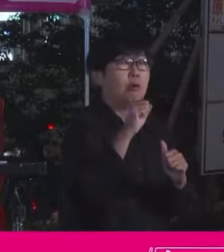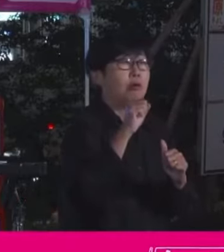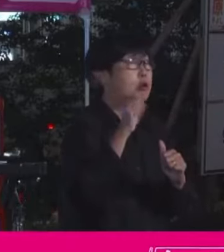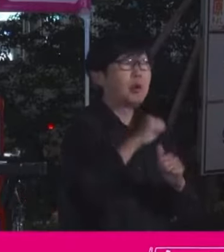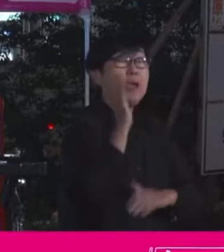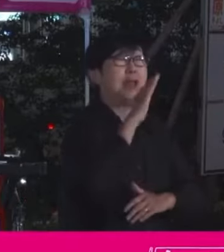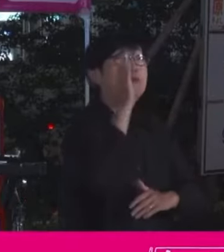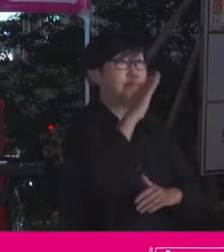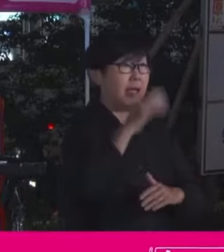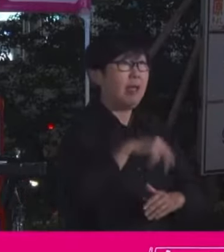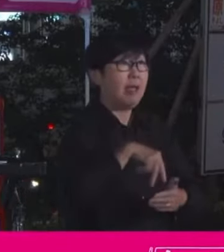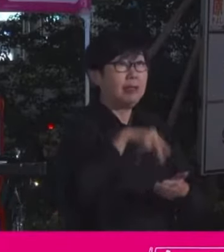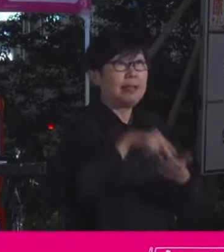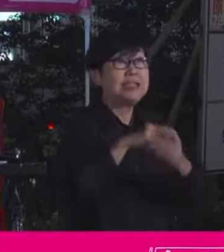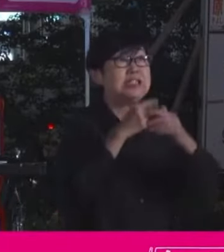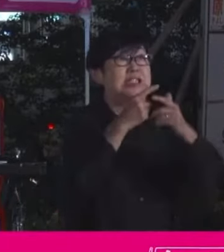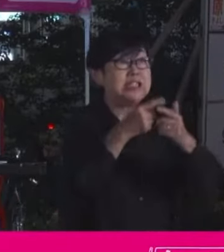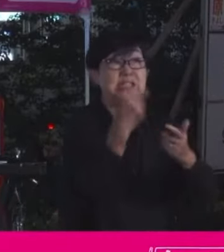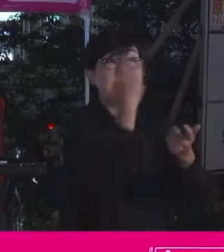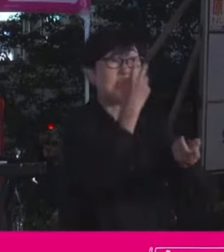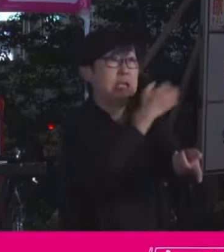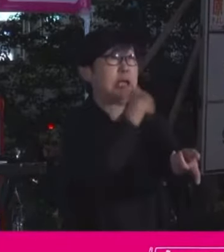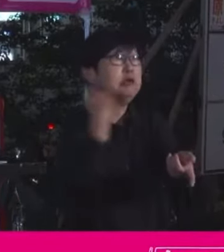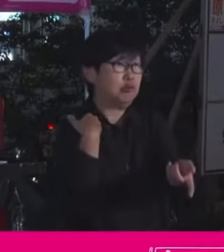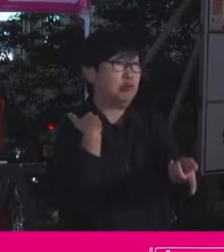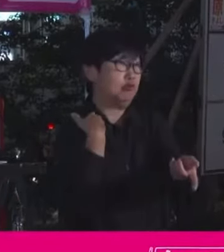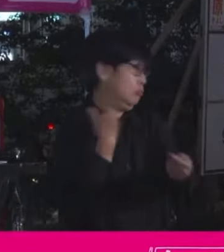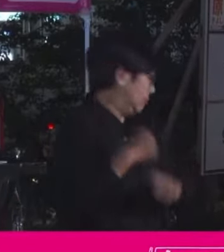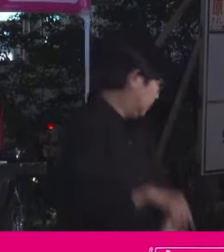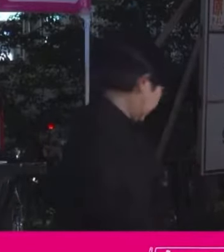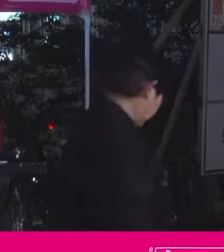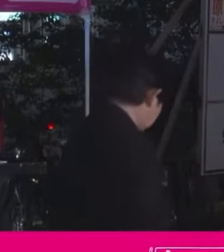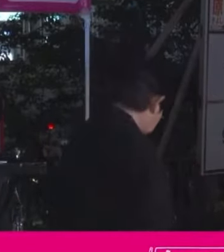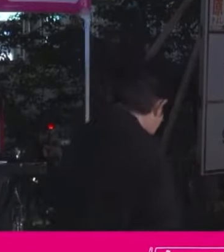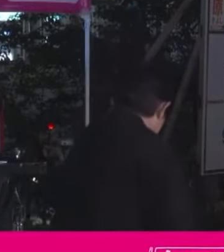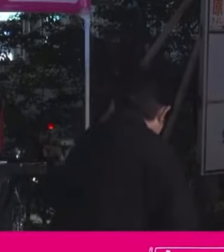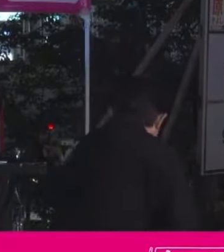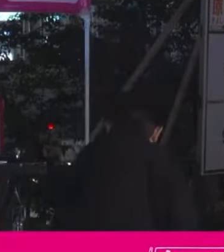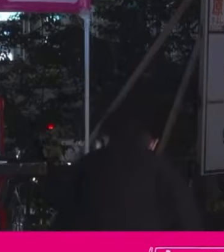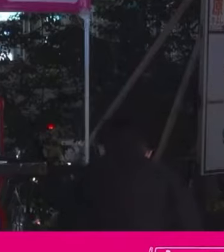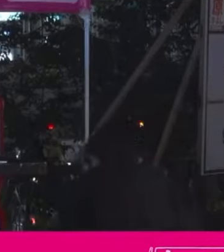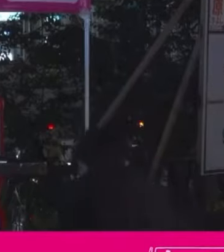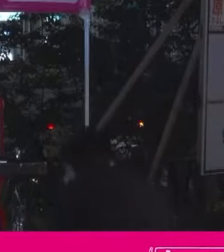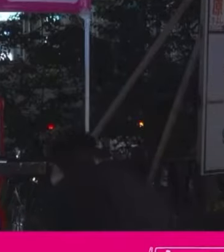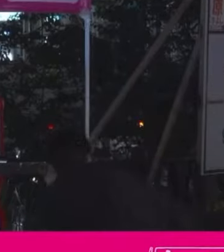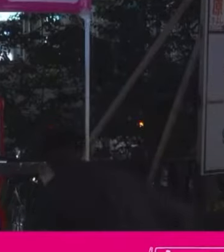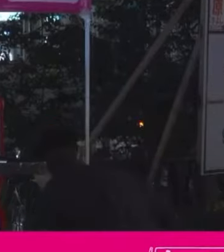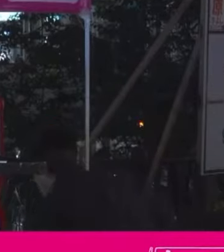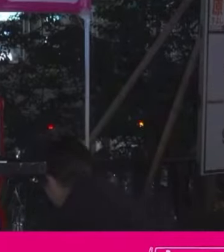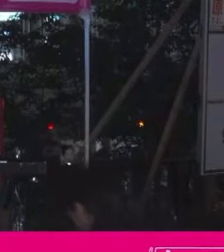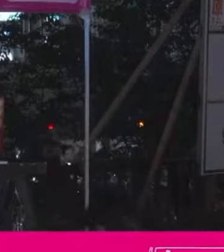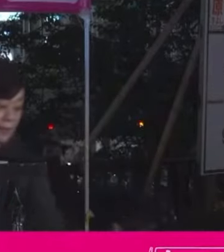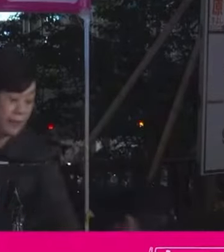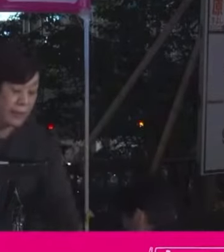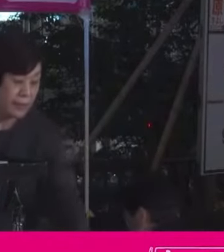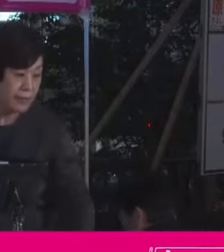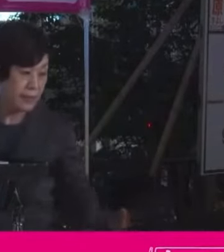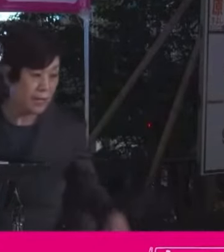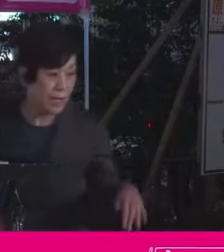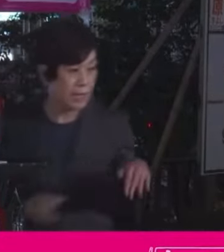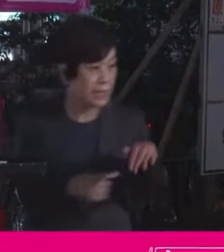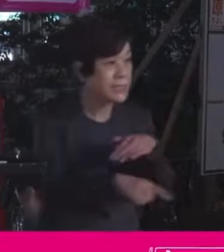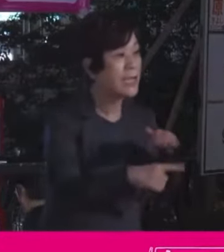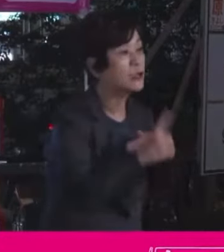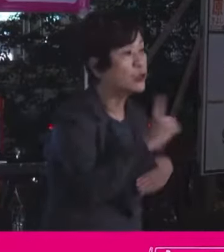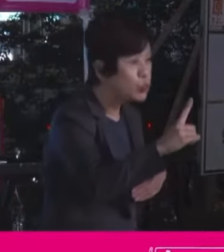ですよ。アメリカはそれを拒否する権利はありません。なぜかというと 彼らの